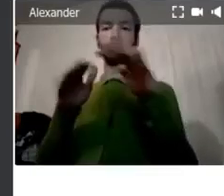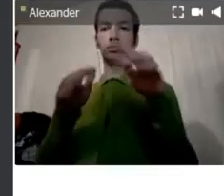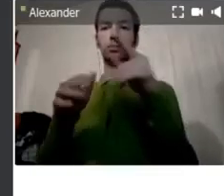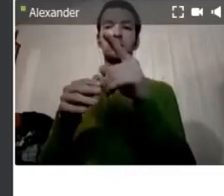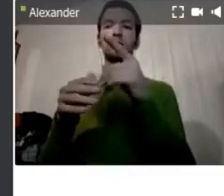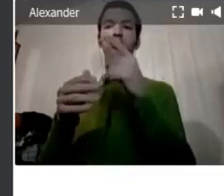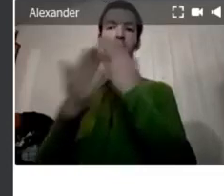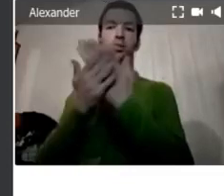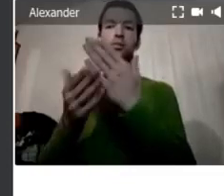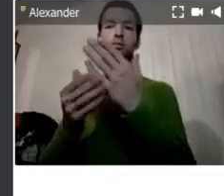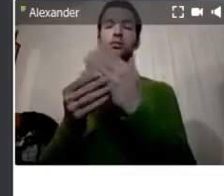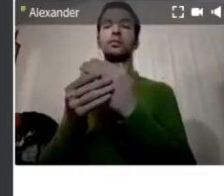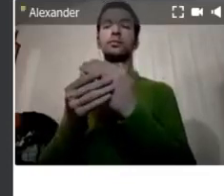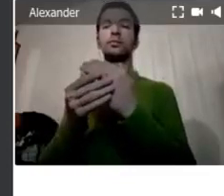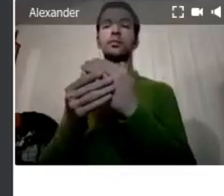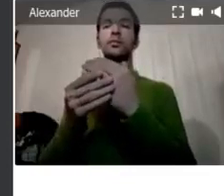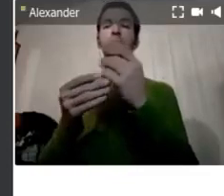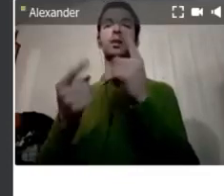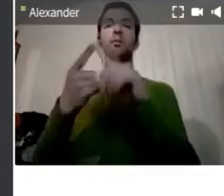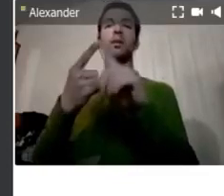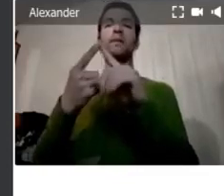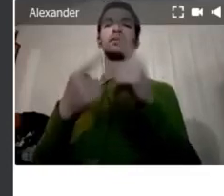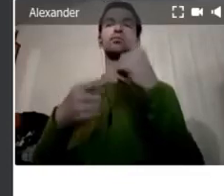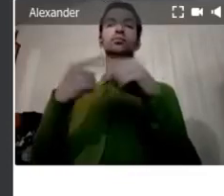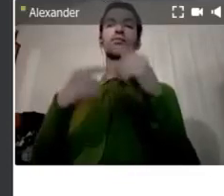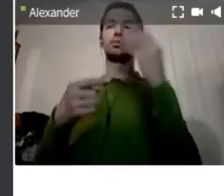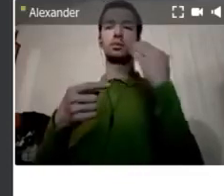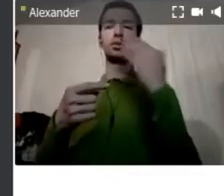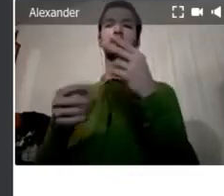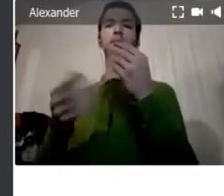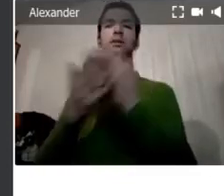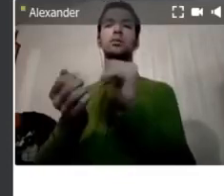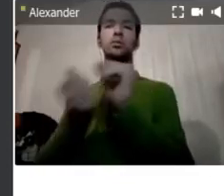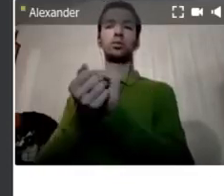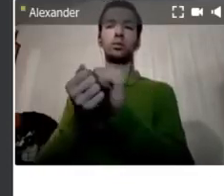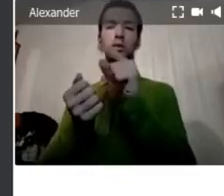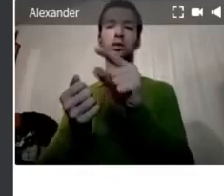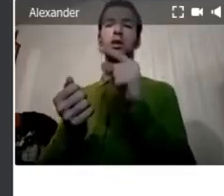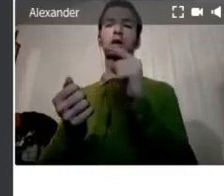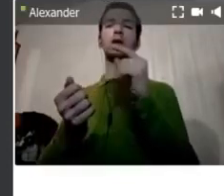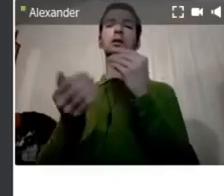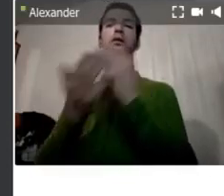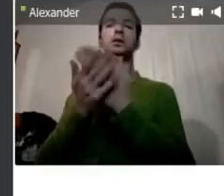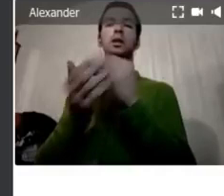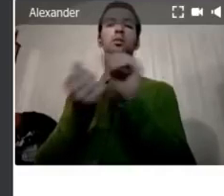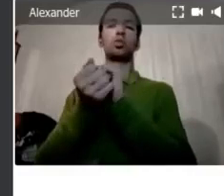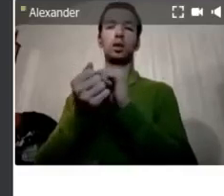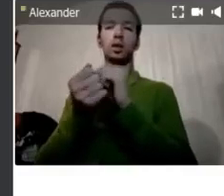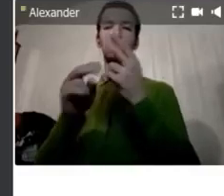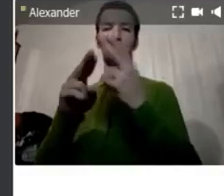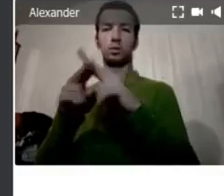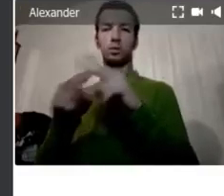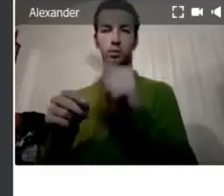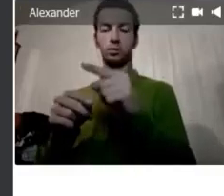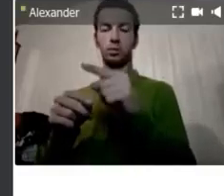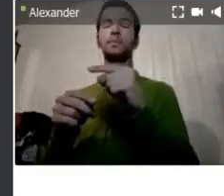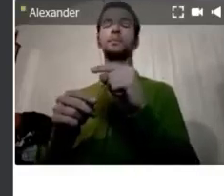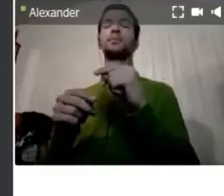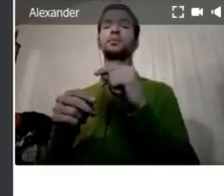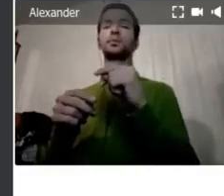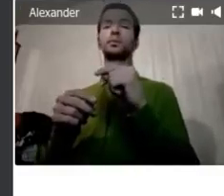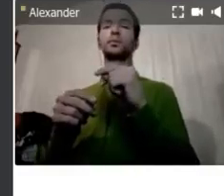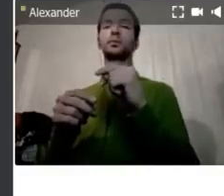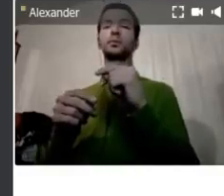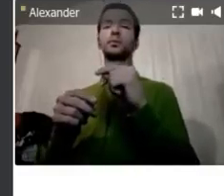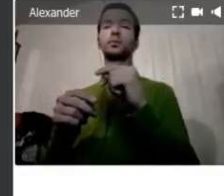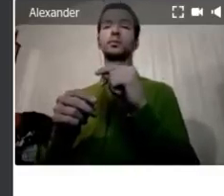как Марк уже упомянул, что у нас можно получать пассивный доход на ценных бумагах. Это не как в пирамидках,